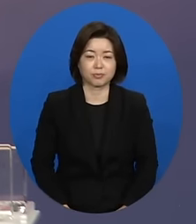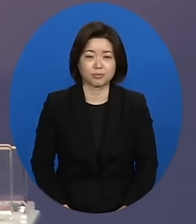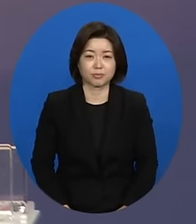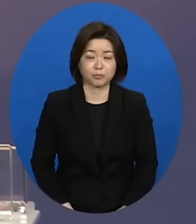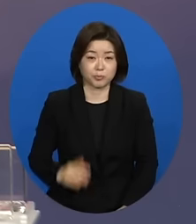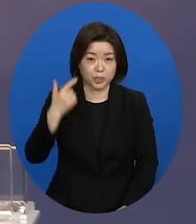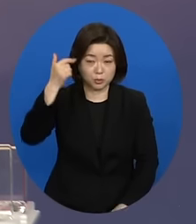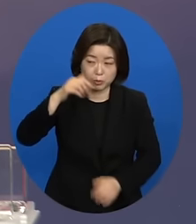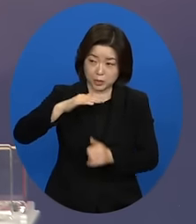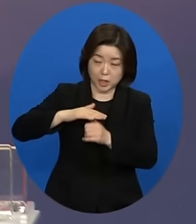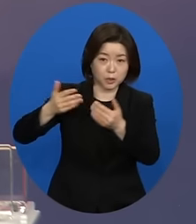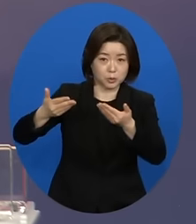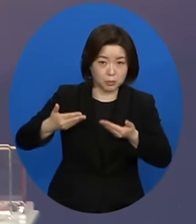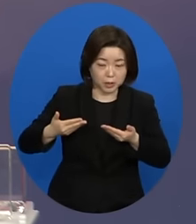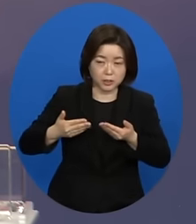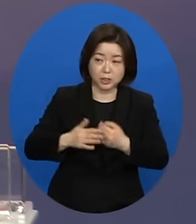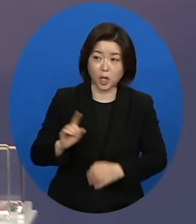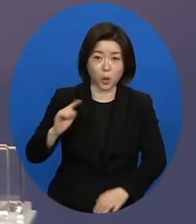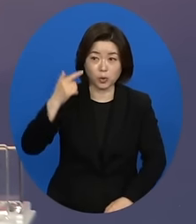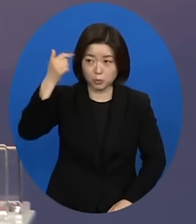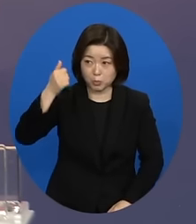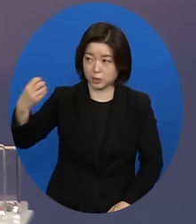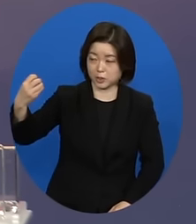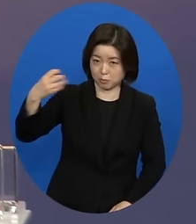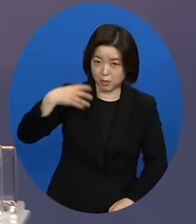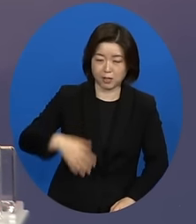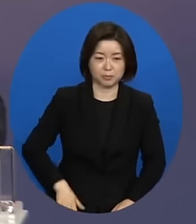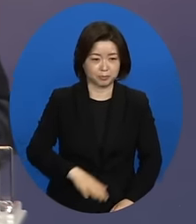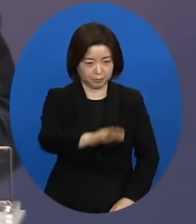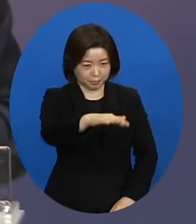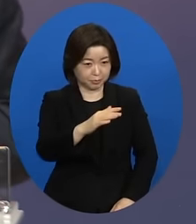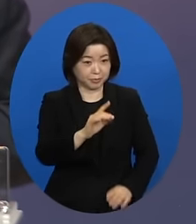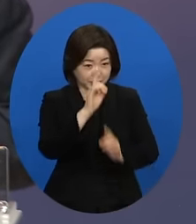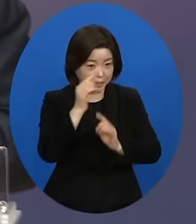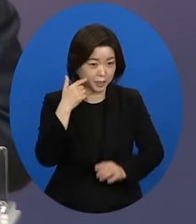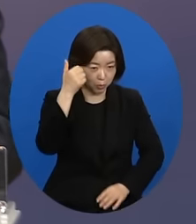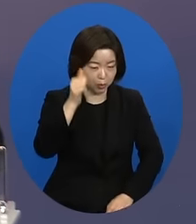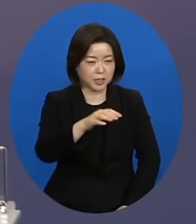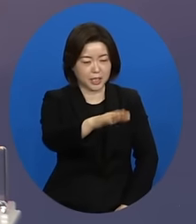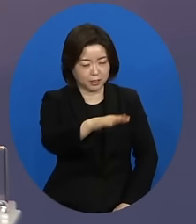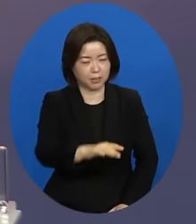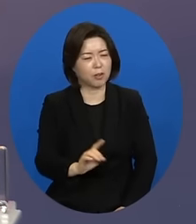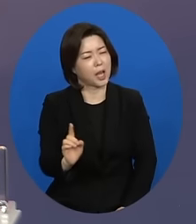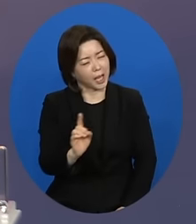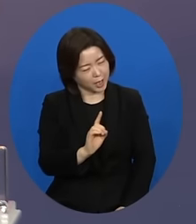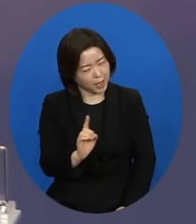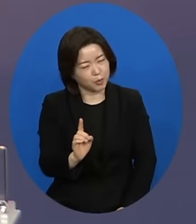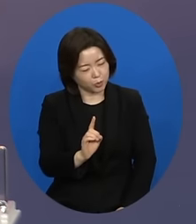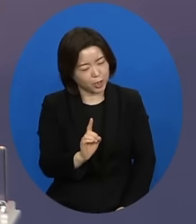목사 안수를 받으니까 어느 목사님이, 이 목사, 예, 너 아무래도